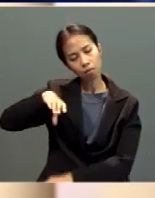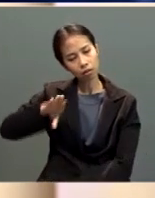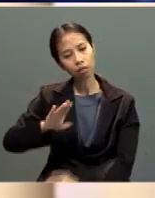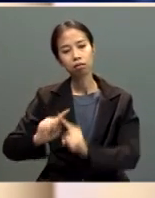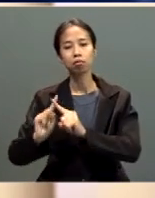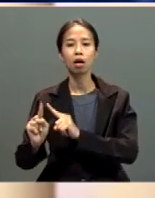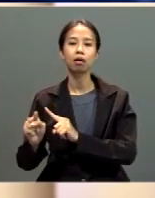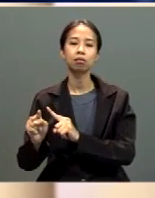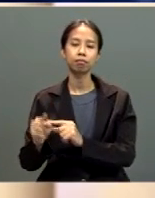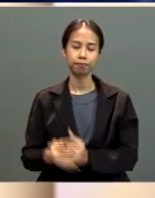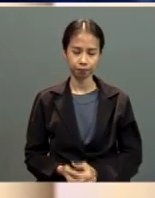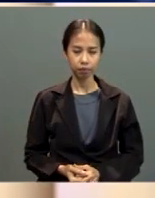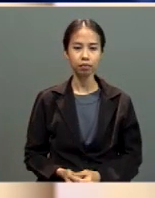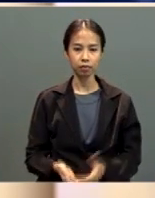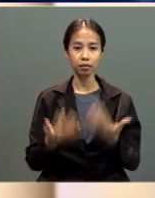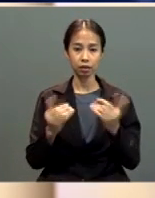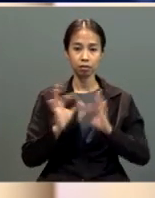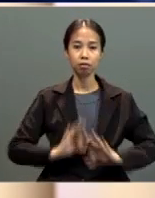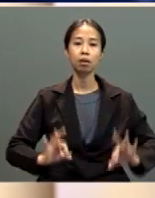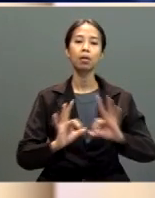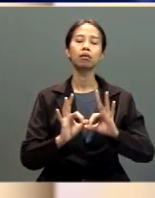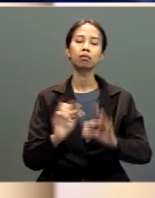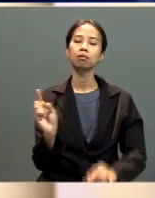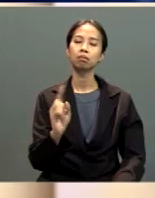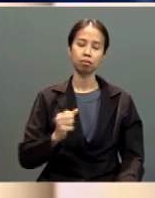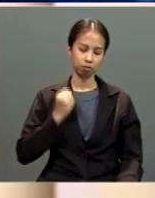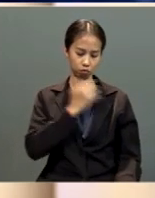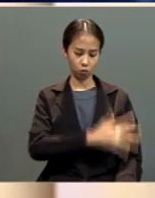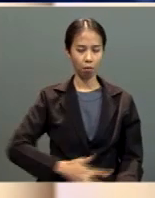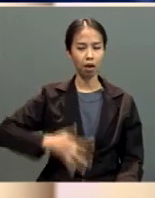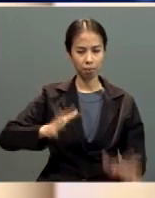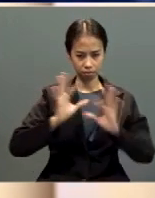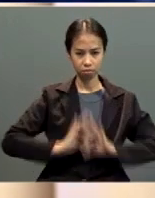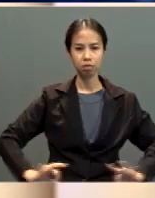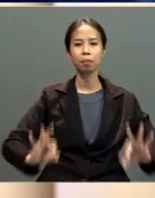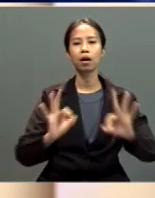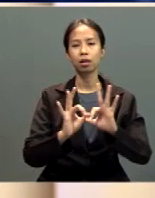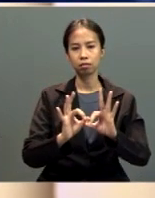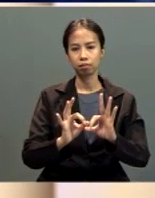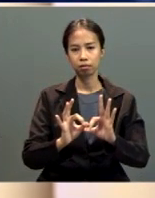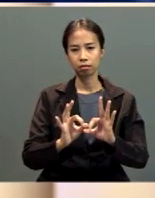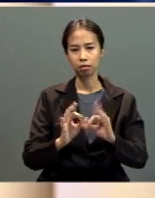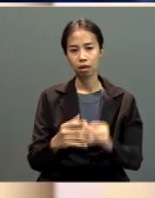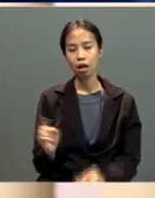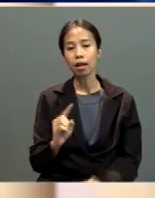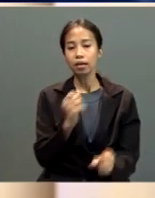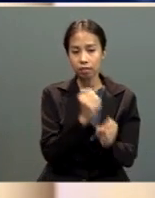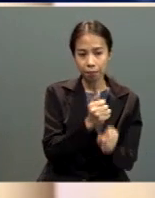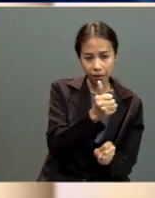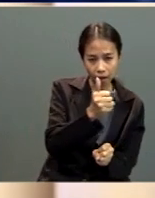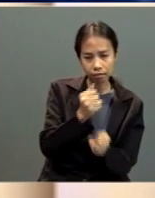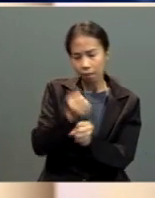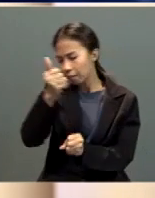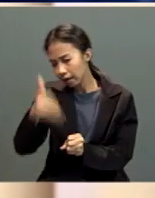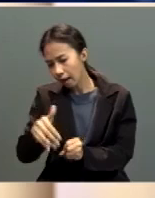ในเรื่องของสังคมอะไรต่างๆแต่สิ่งสำคัญที่สุดก็คือสุขภาพนะครับเป็นเรื่องที่สำคัญที่จะเป็นตัวชี้วัดอะไรที่เราทำได้หรือทำไม่ได้ระยะต่